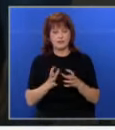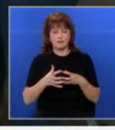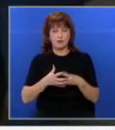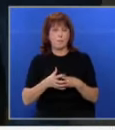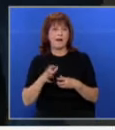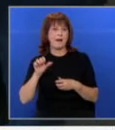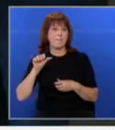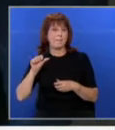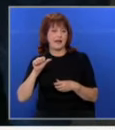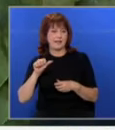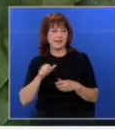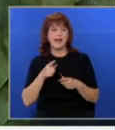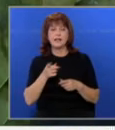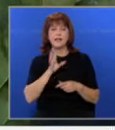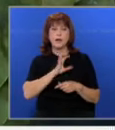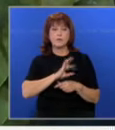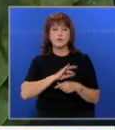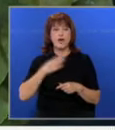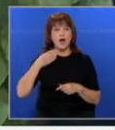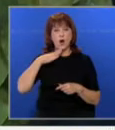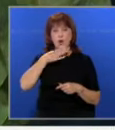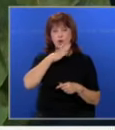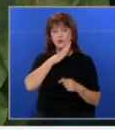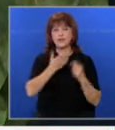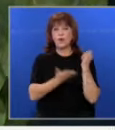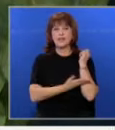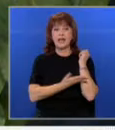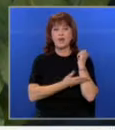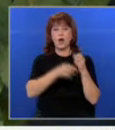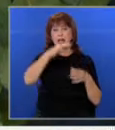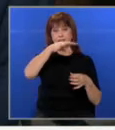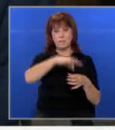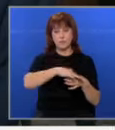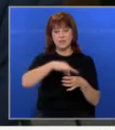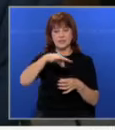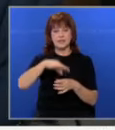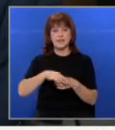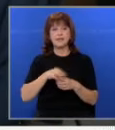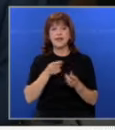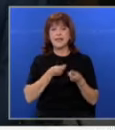Младежи за промяната пък получиха крушово дърво, което да засадят и полагат грижи за